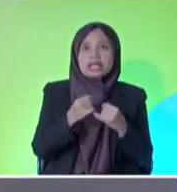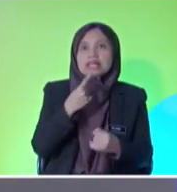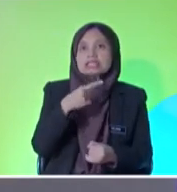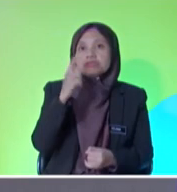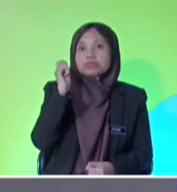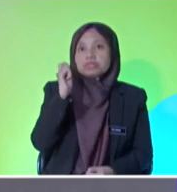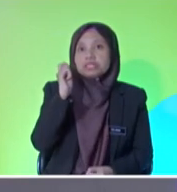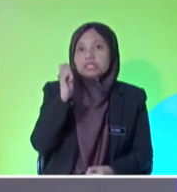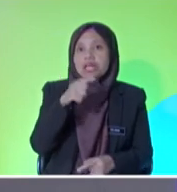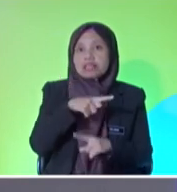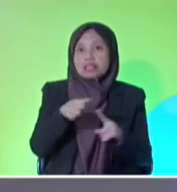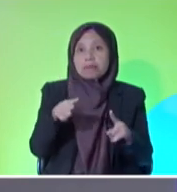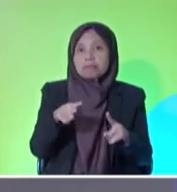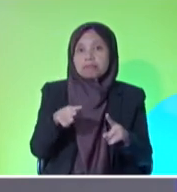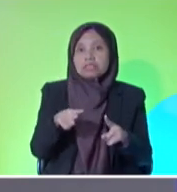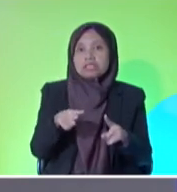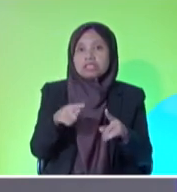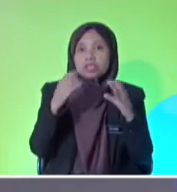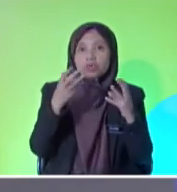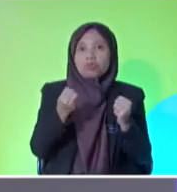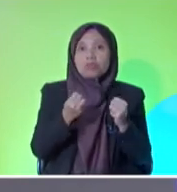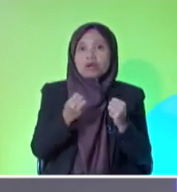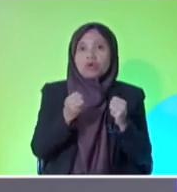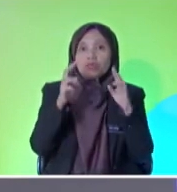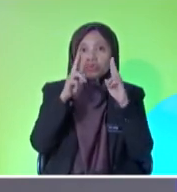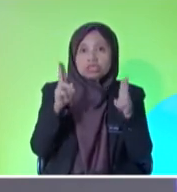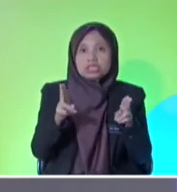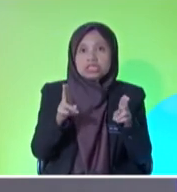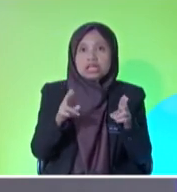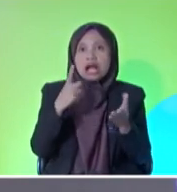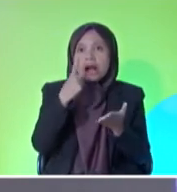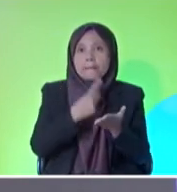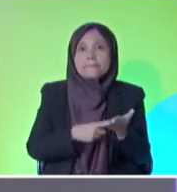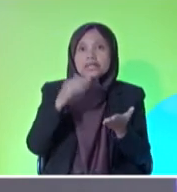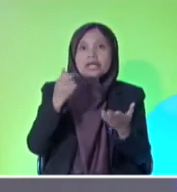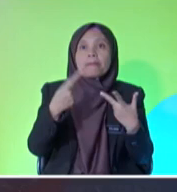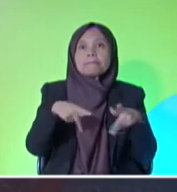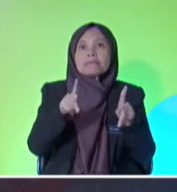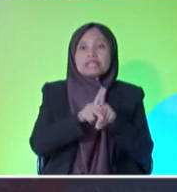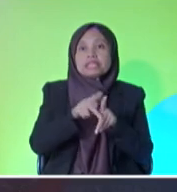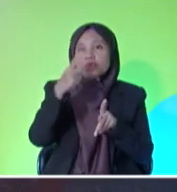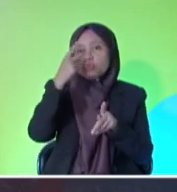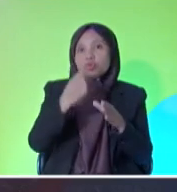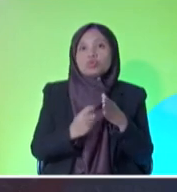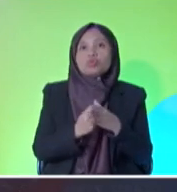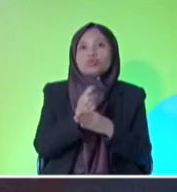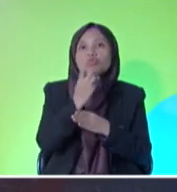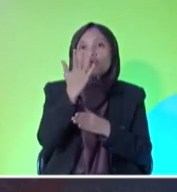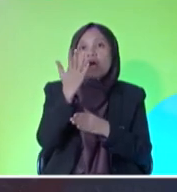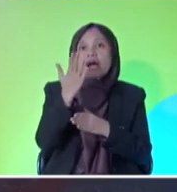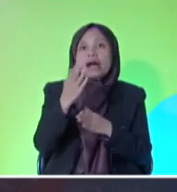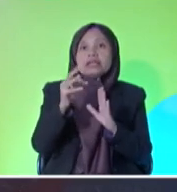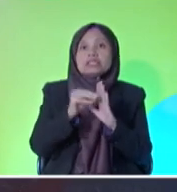tapi saya nak juga uji apakah yang penting untuk tumbuhan untuk membesar tadi